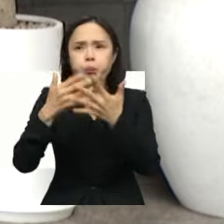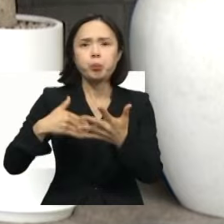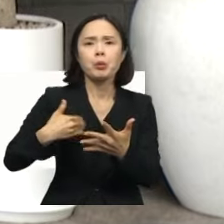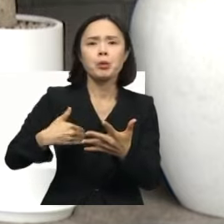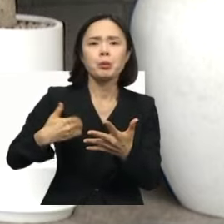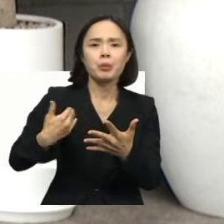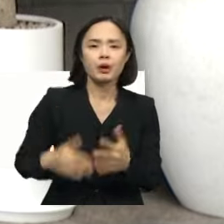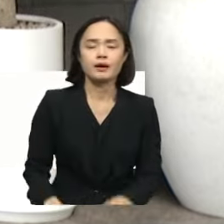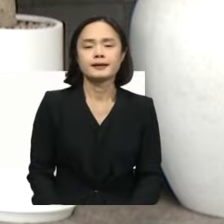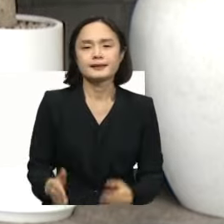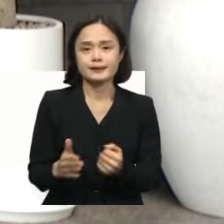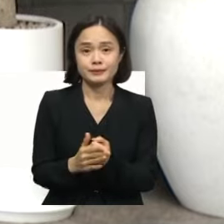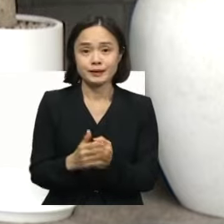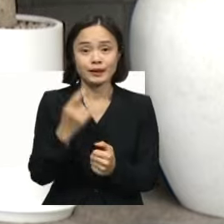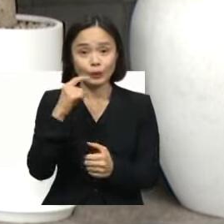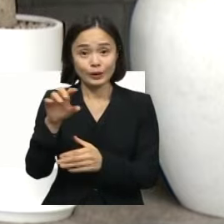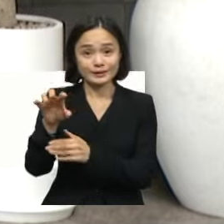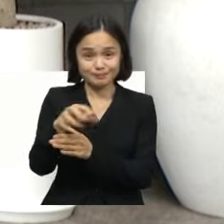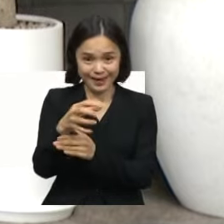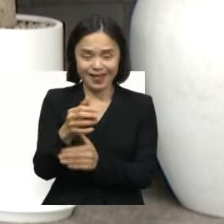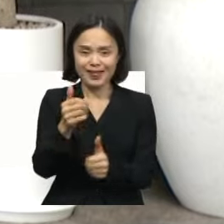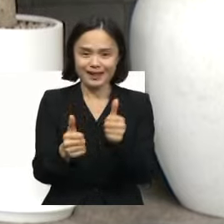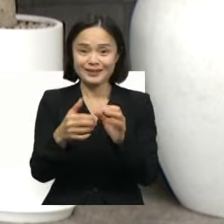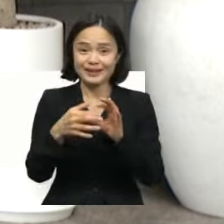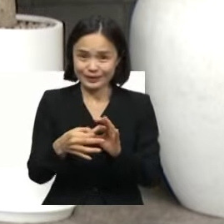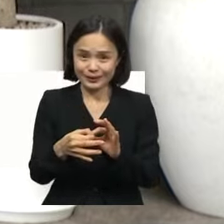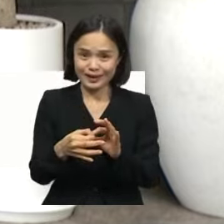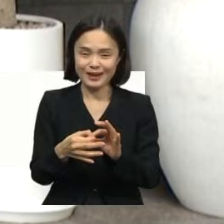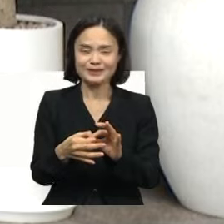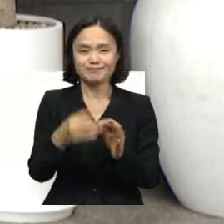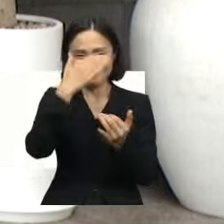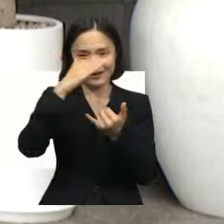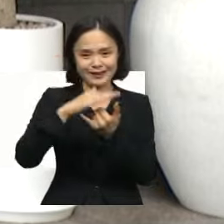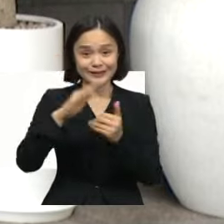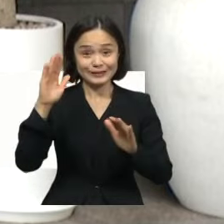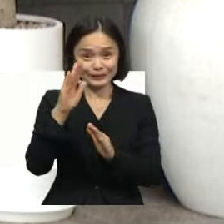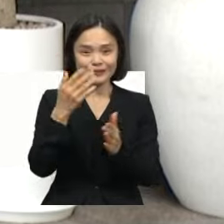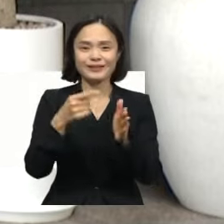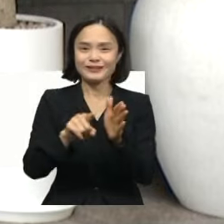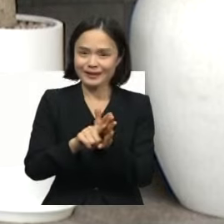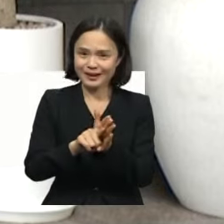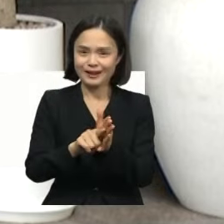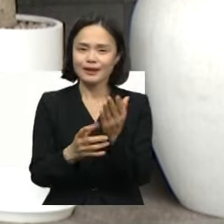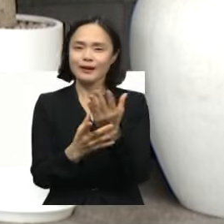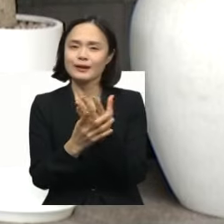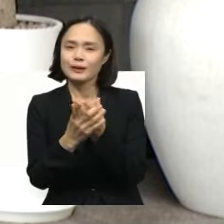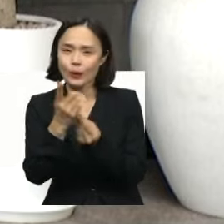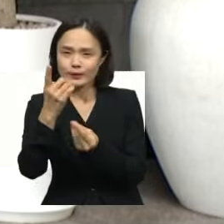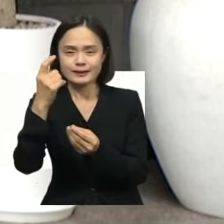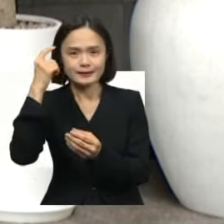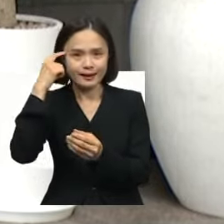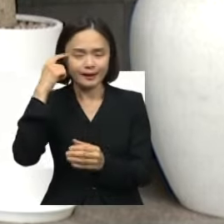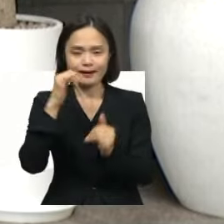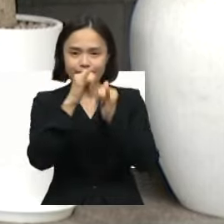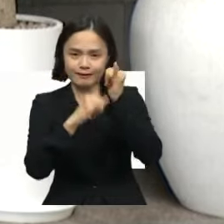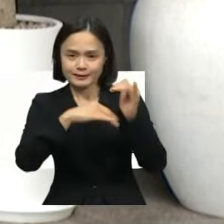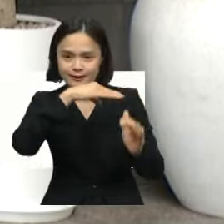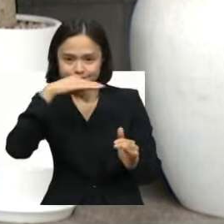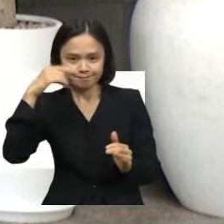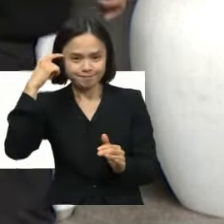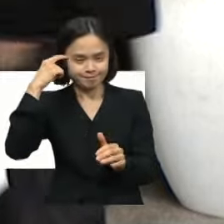행세를 통해서라도 미래 통일 세대의 주인공인 학생들에게 통일관과 역사 간 함량을